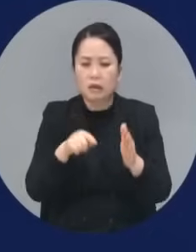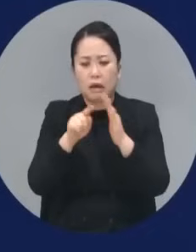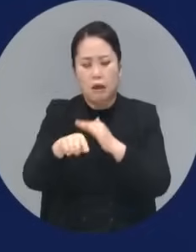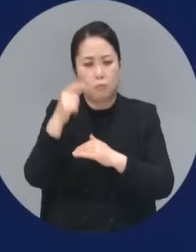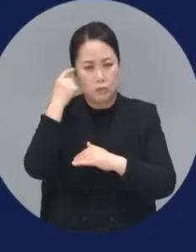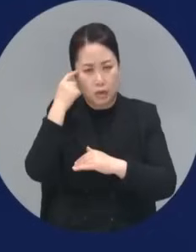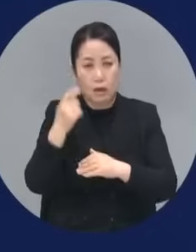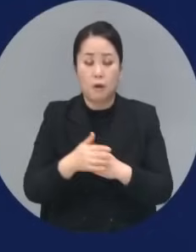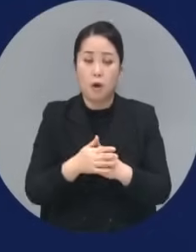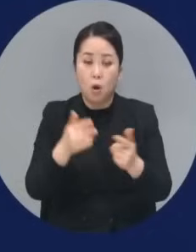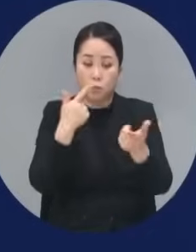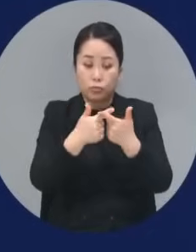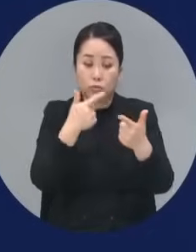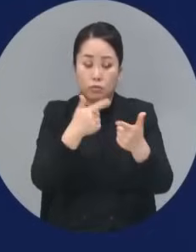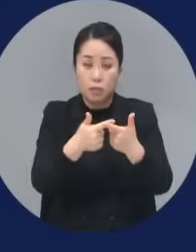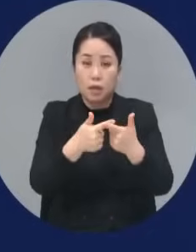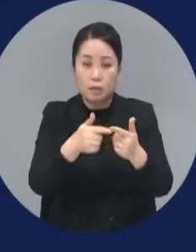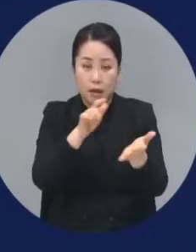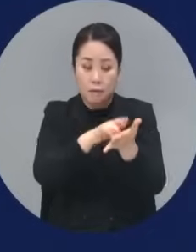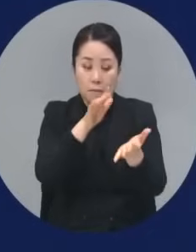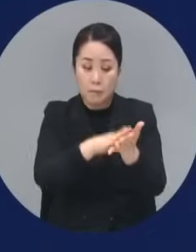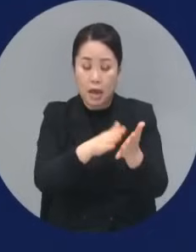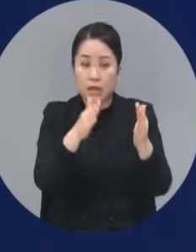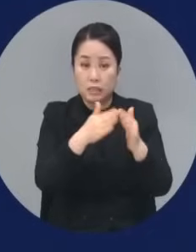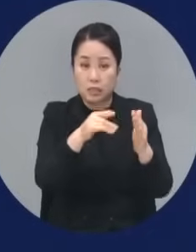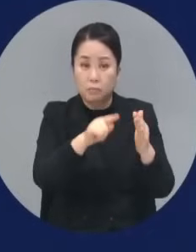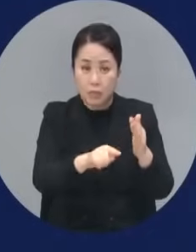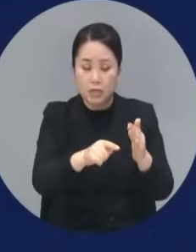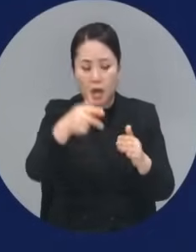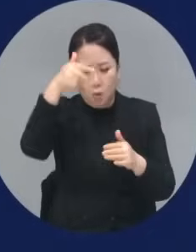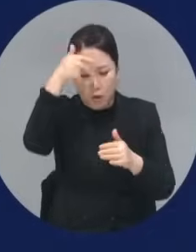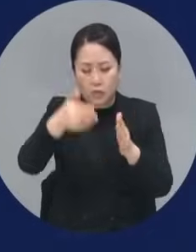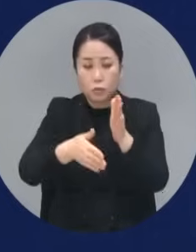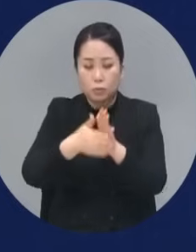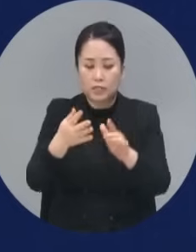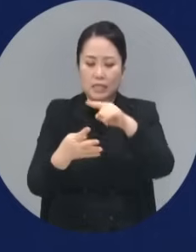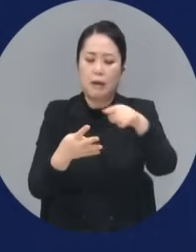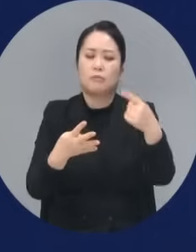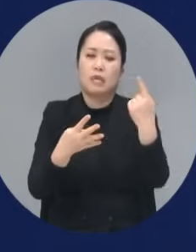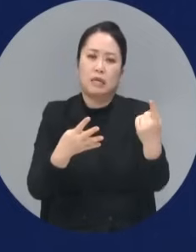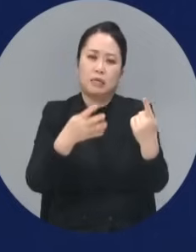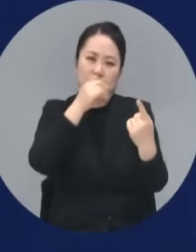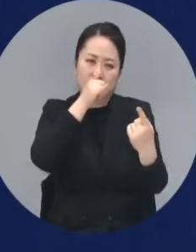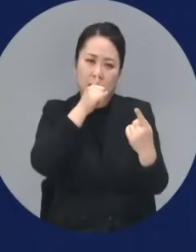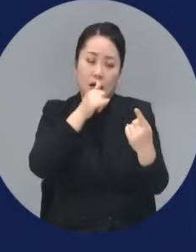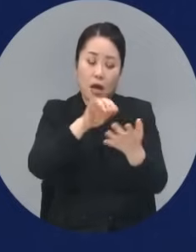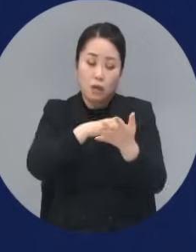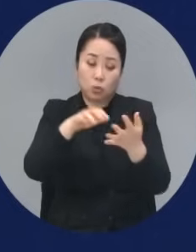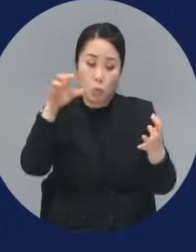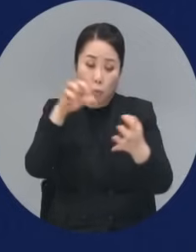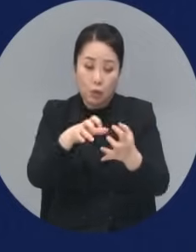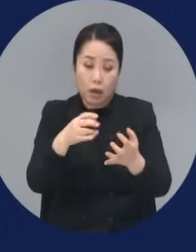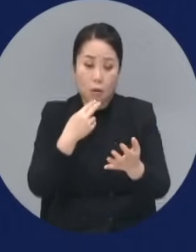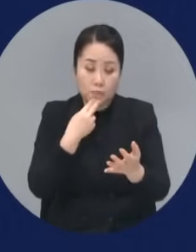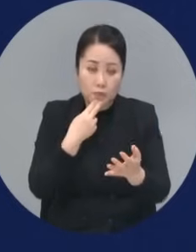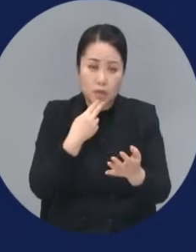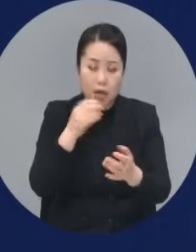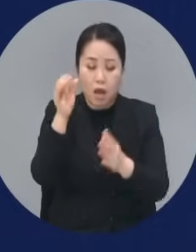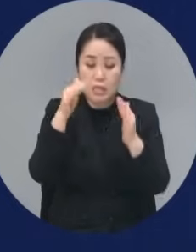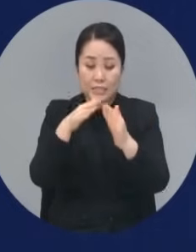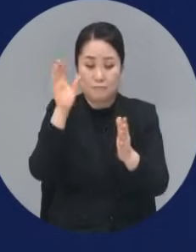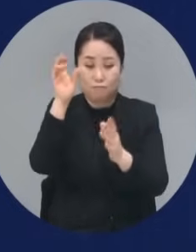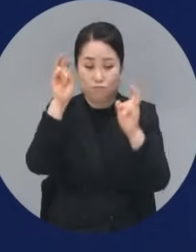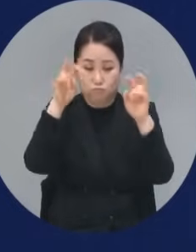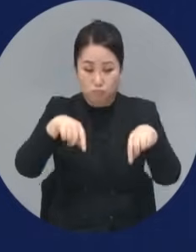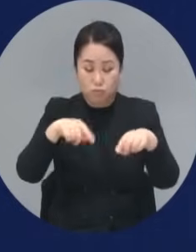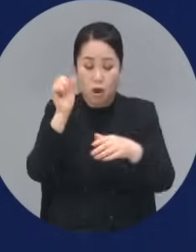부산의 빈집은 원도심에만 4분의 1 이상이 집중돼 있습니다. 이마저도 통계에 잡히지 않은 무허가 주택을